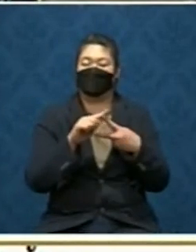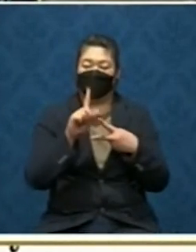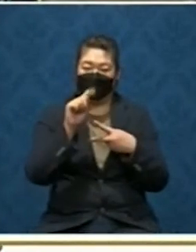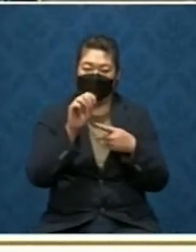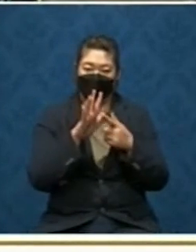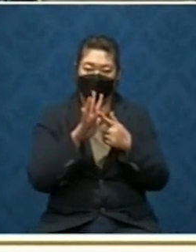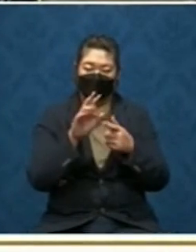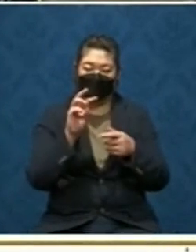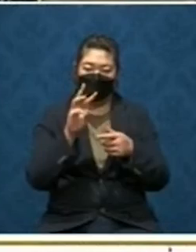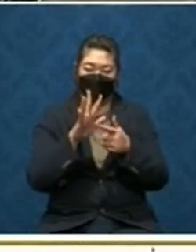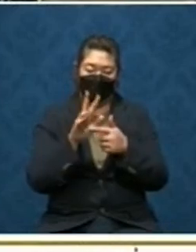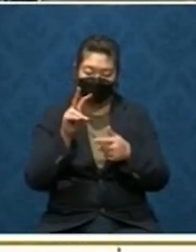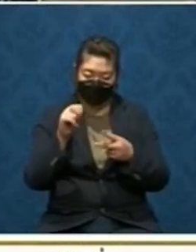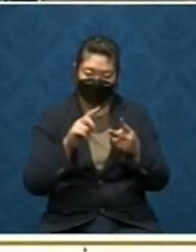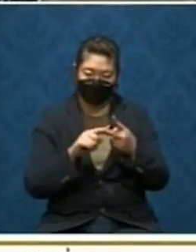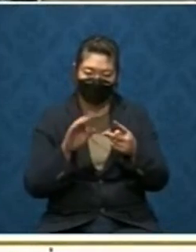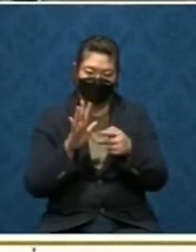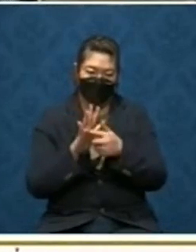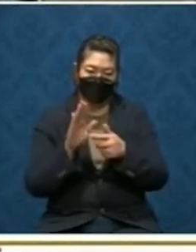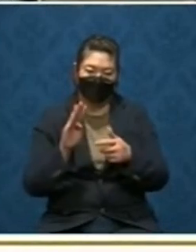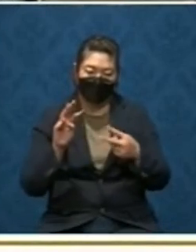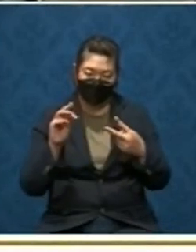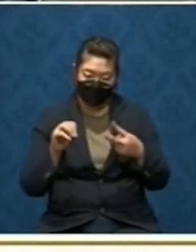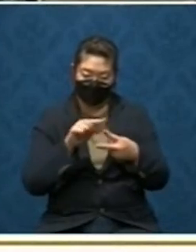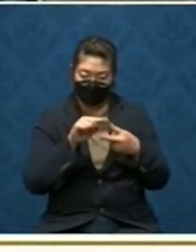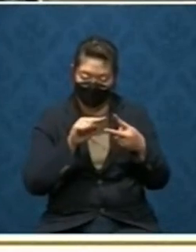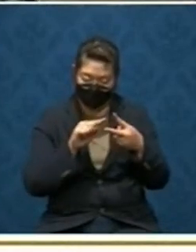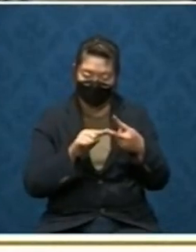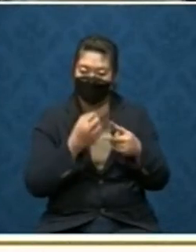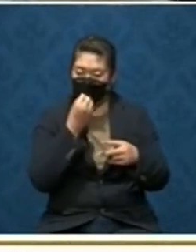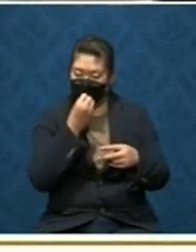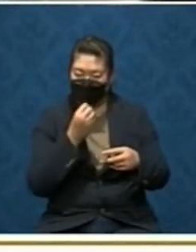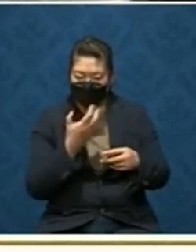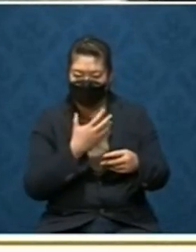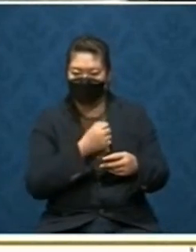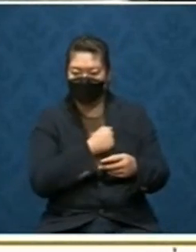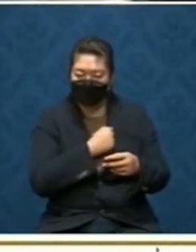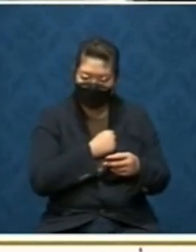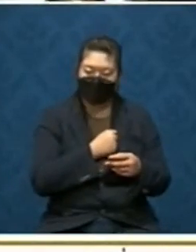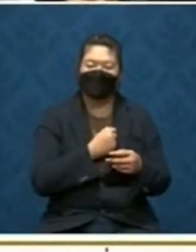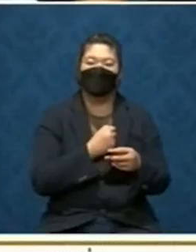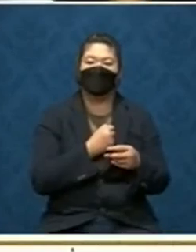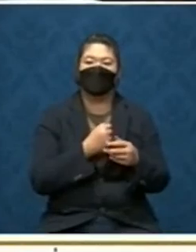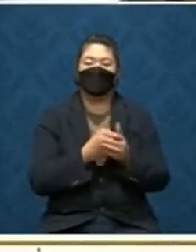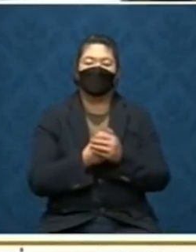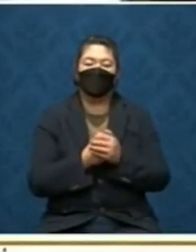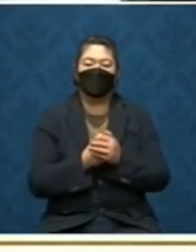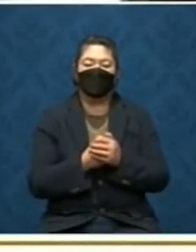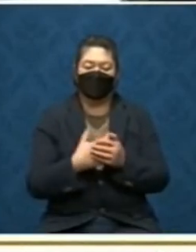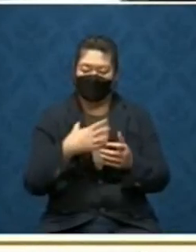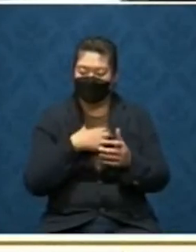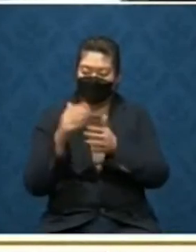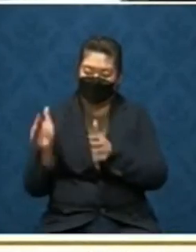างสาวอรวรรณผู้พงหรือคุณแบมเพื่อเรียกร้องสิทธิการประกันตัวผู้ต้องหาและการปฏิรูปกระบวนการยุติธรรมของประเ